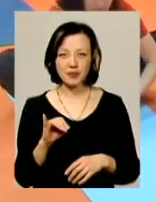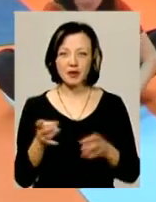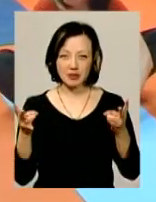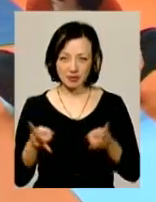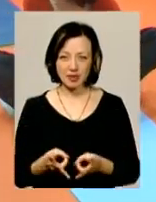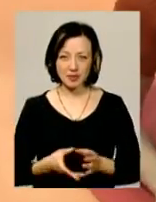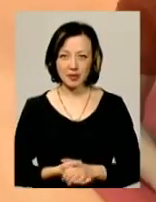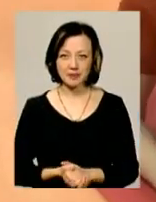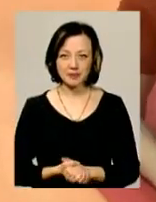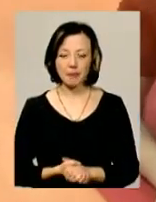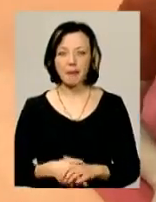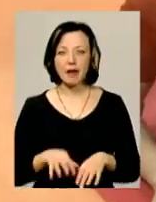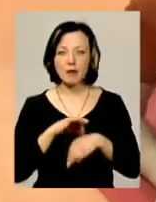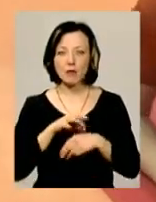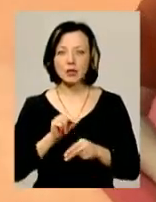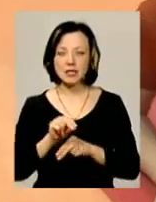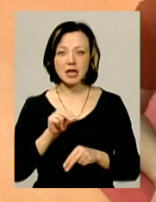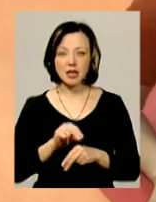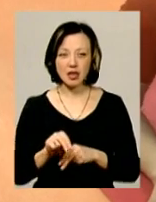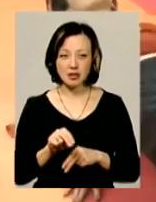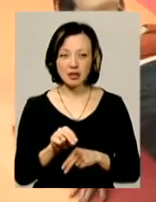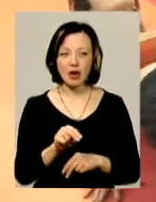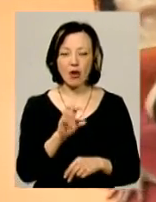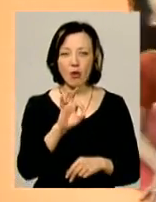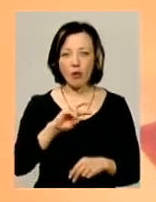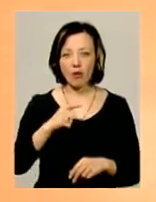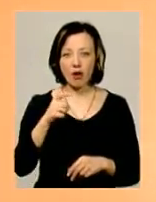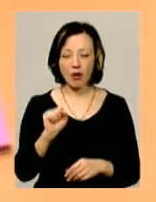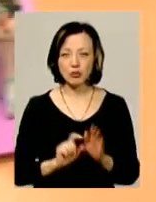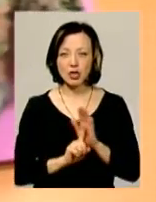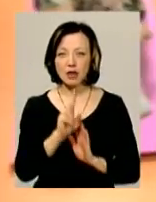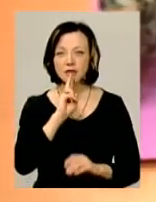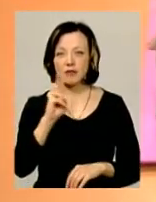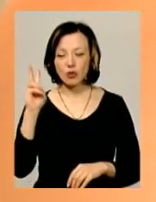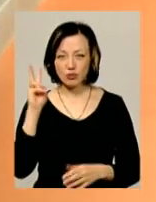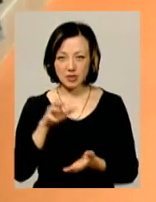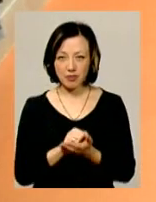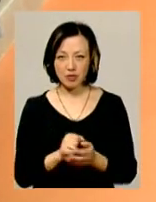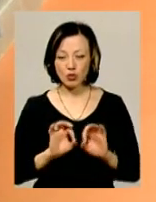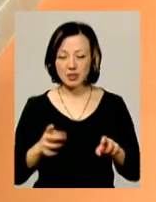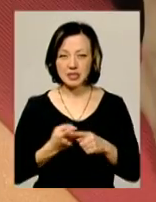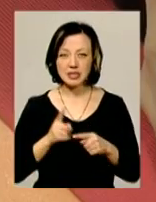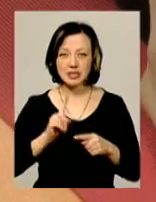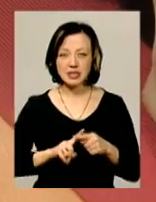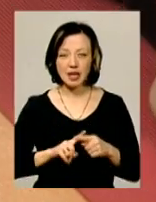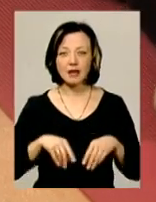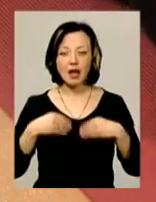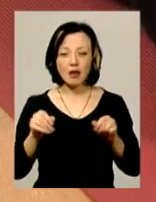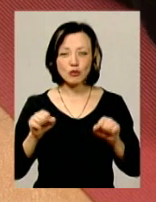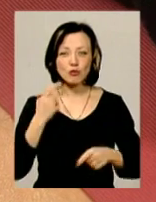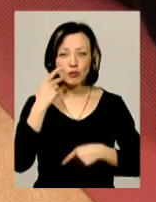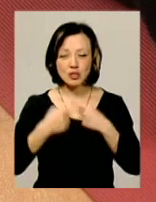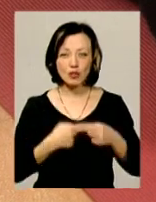дуже нормально. Проводить заняття волонтерка Ольга Бацуровська. Йогою почала займатися 2 роки тому. Розповідає, ця практика дає можливість